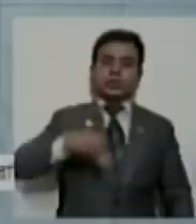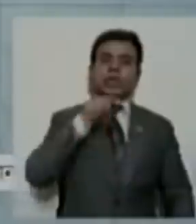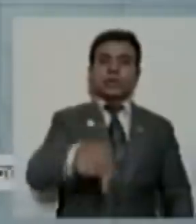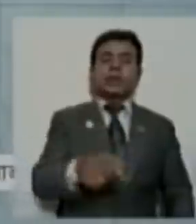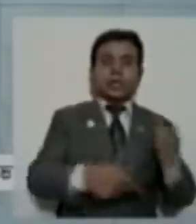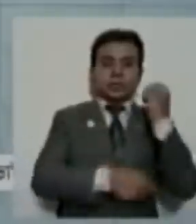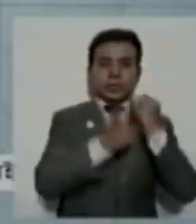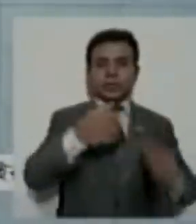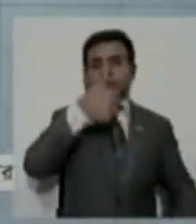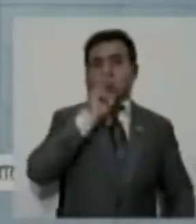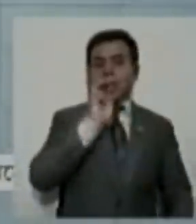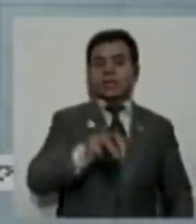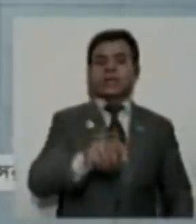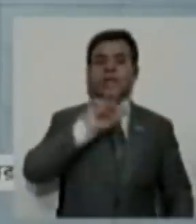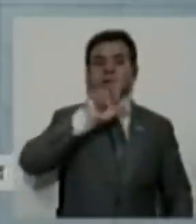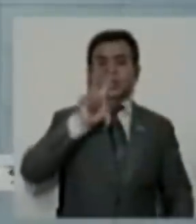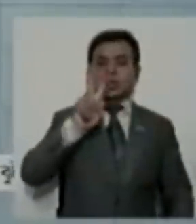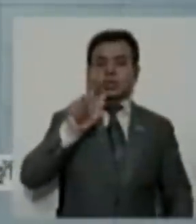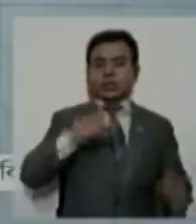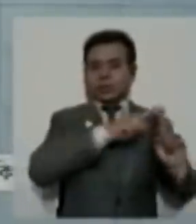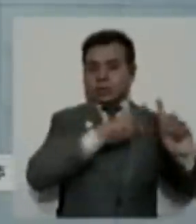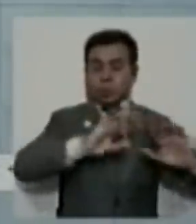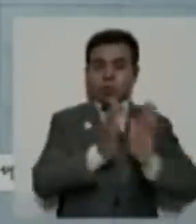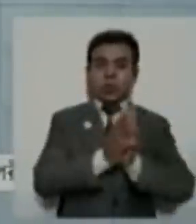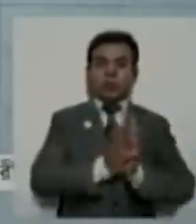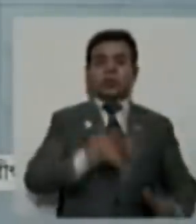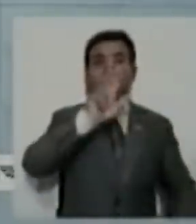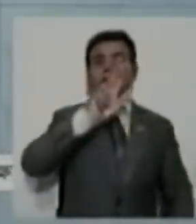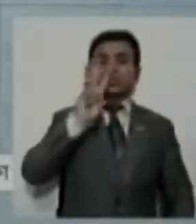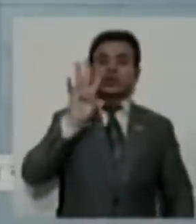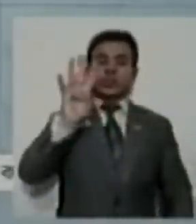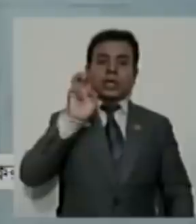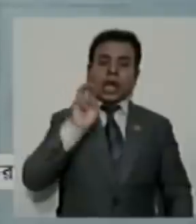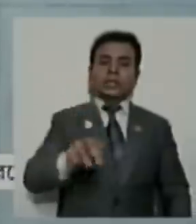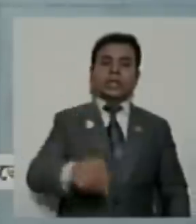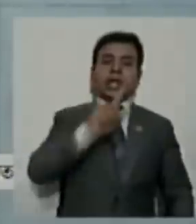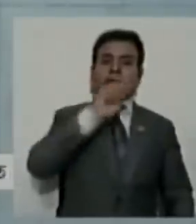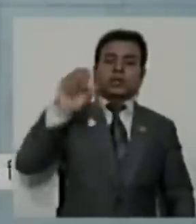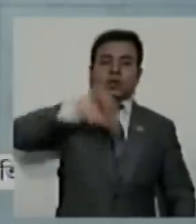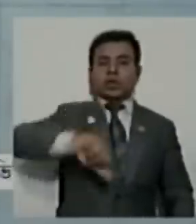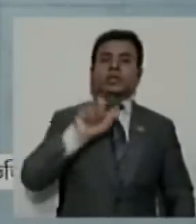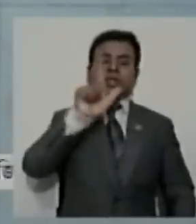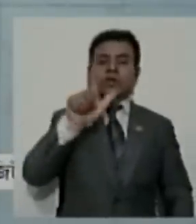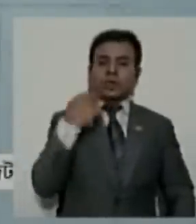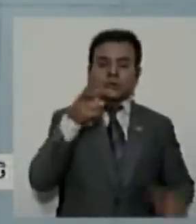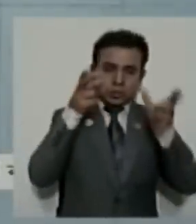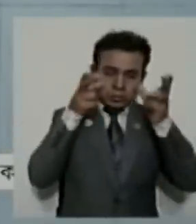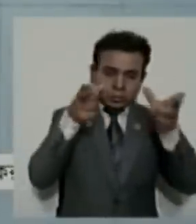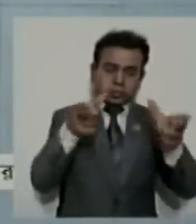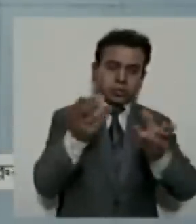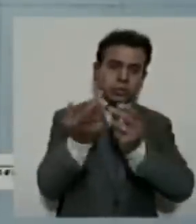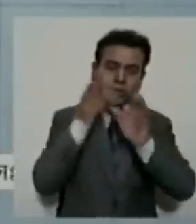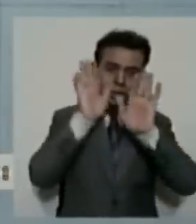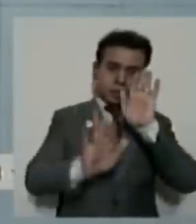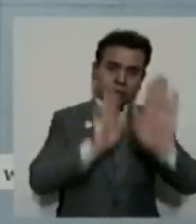আমি এই ক্ষেত্রে আমাদের কতগুলো জেলা এ পর্যন্ত কোভিড আক্রান্ত ব্যক্তি আছেন সেটা আপনাদের সামনে বলতে চাই।